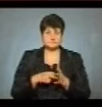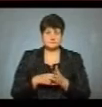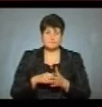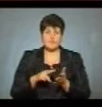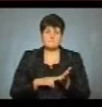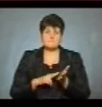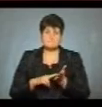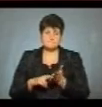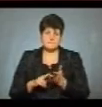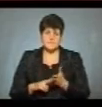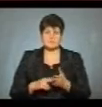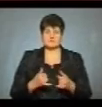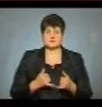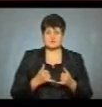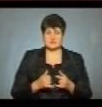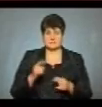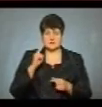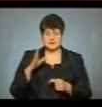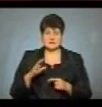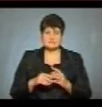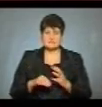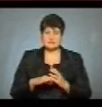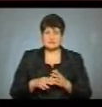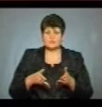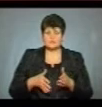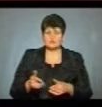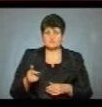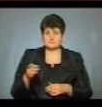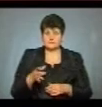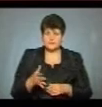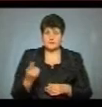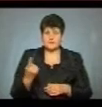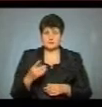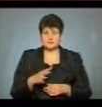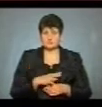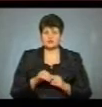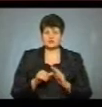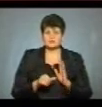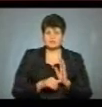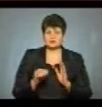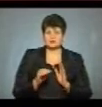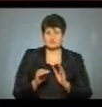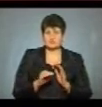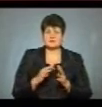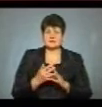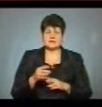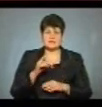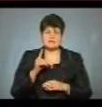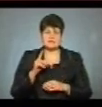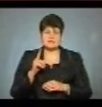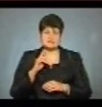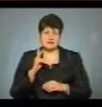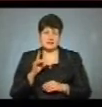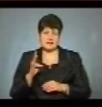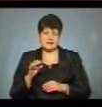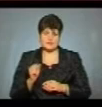Вікнянській громаді, присвячене видатним землякам, які народилися на Гусятинщині. Перше відбулося 16 жовтня в селі Зелене. Тоді погасили